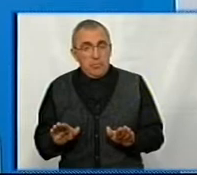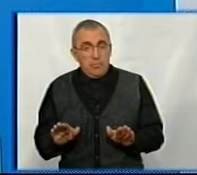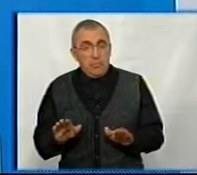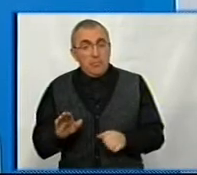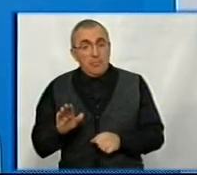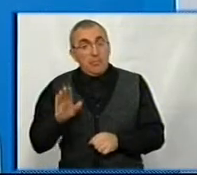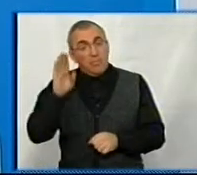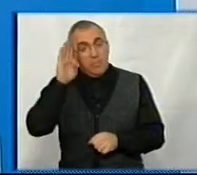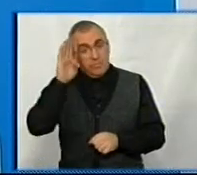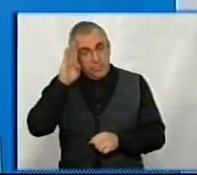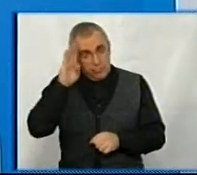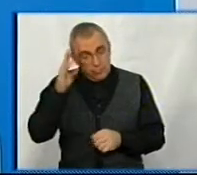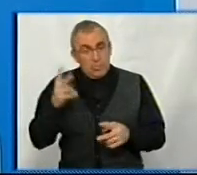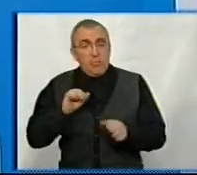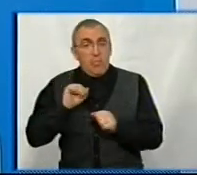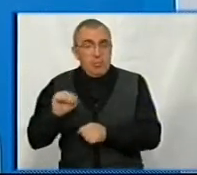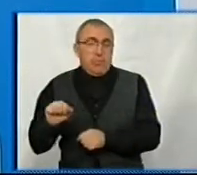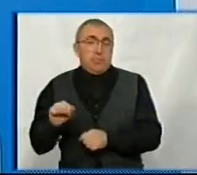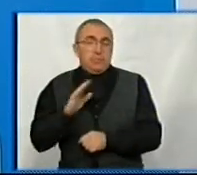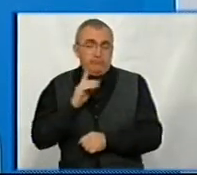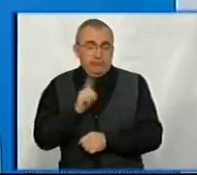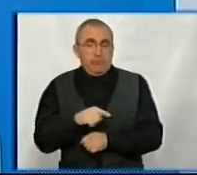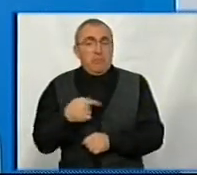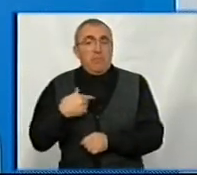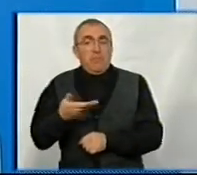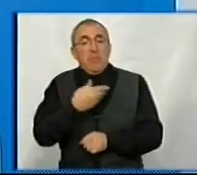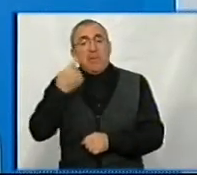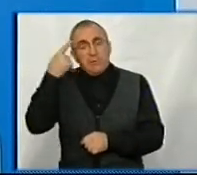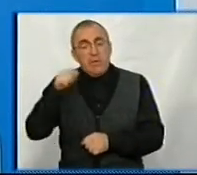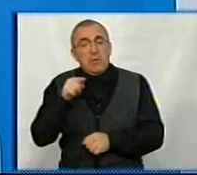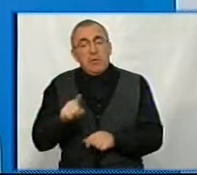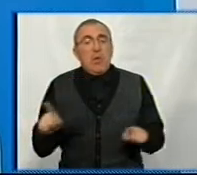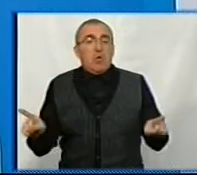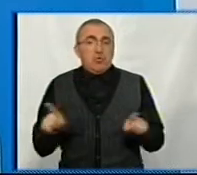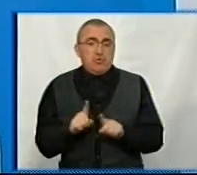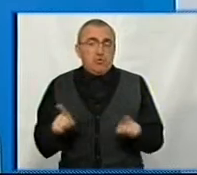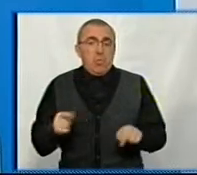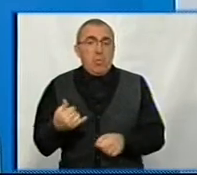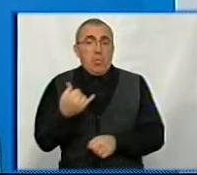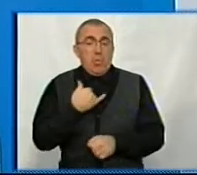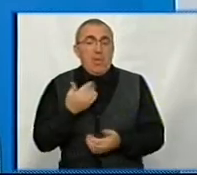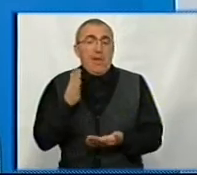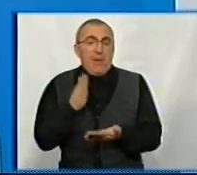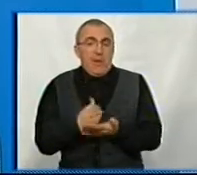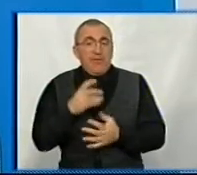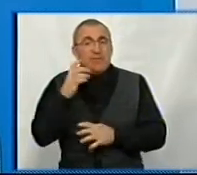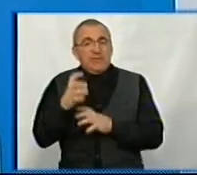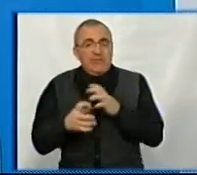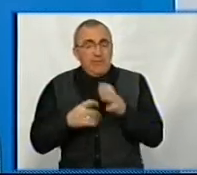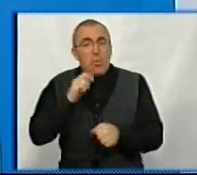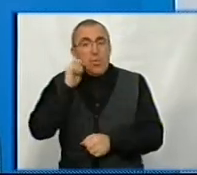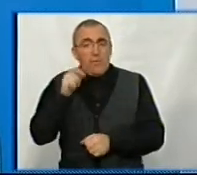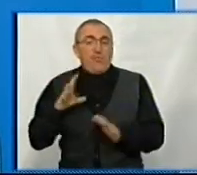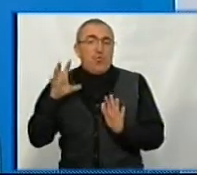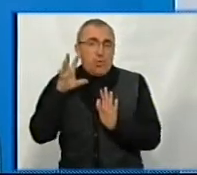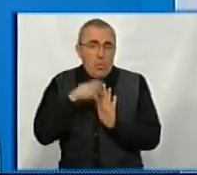захищати, чоловіків потрібно захищати, але ми знаємо про те, що у нас існує в світі і в Україні, в